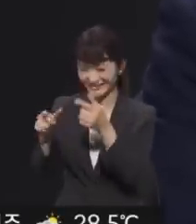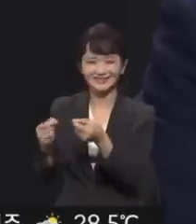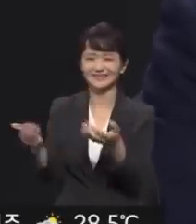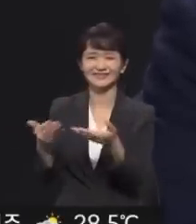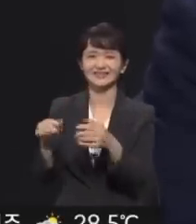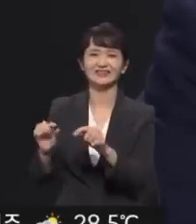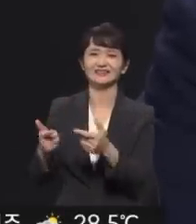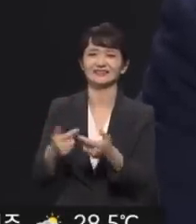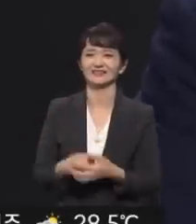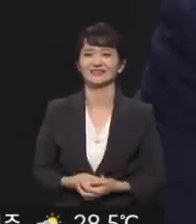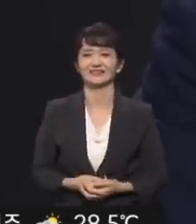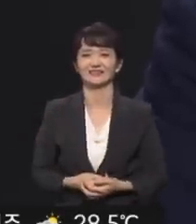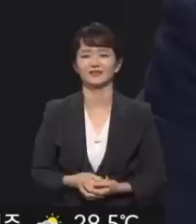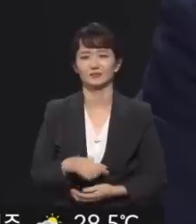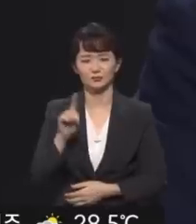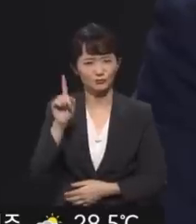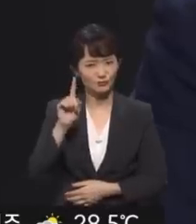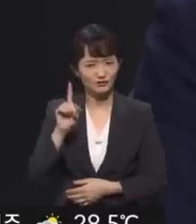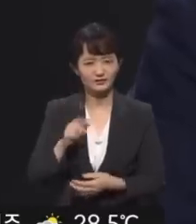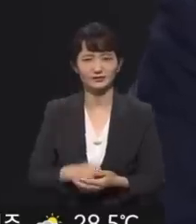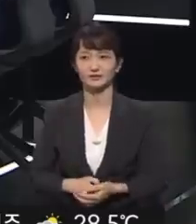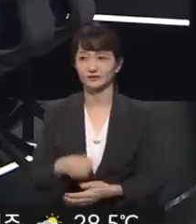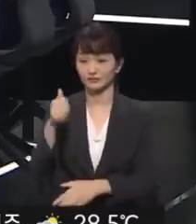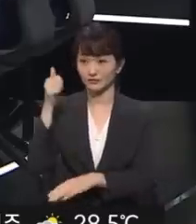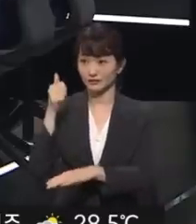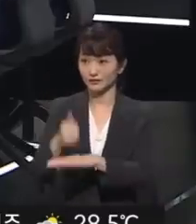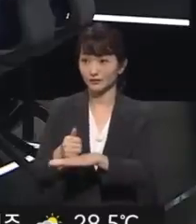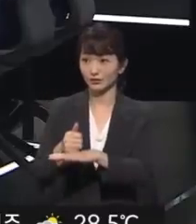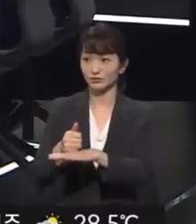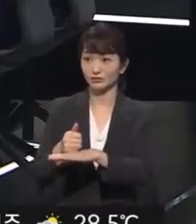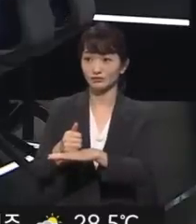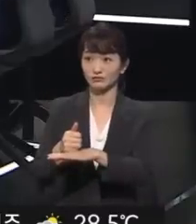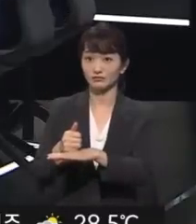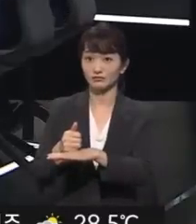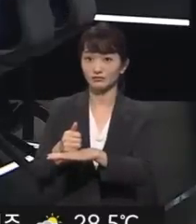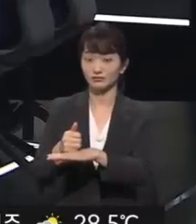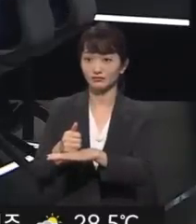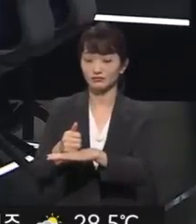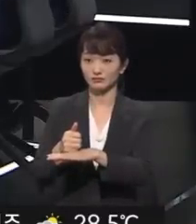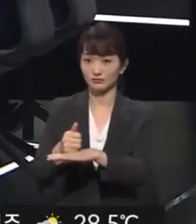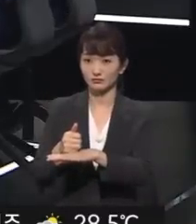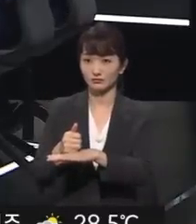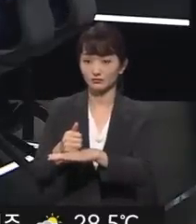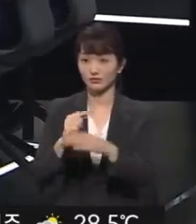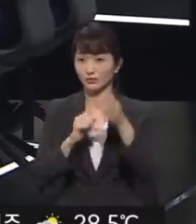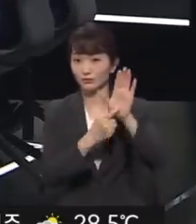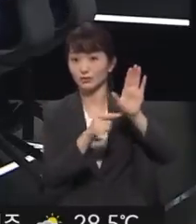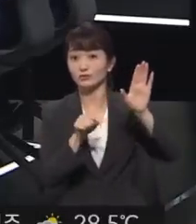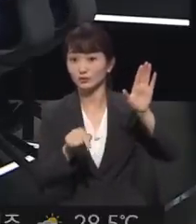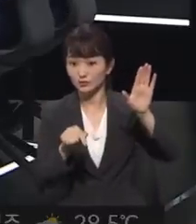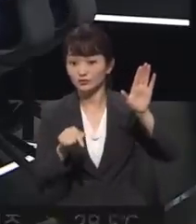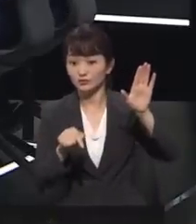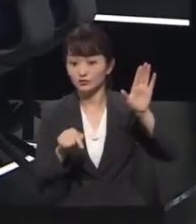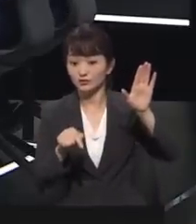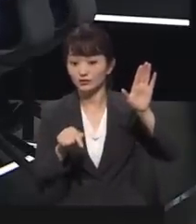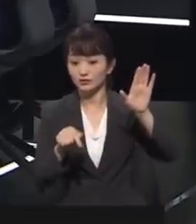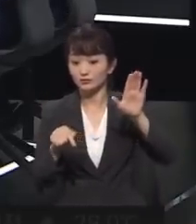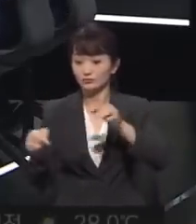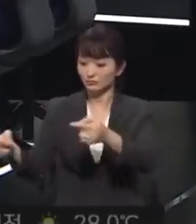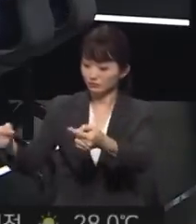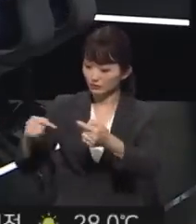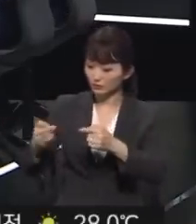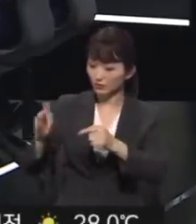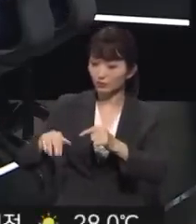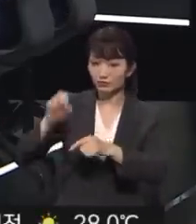아 인 5천 짐 결과 나온 뒤에 1시간 뒤에도 계속 나오기로 하고 5g 분량 조절 하고 있었는데 갑자기 안 나오겠다